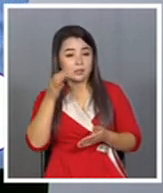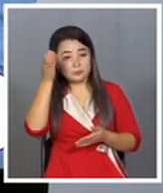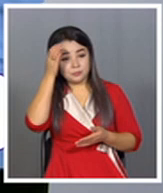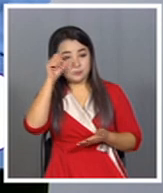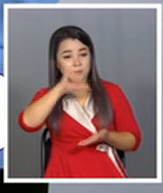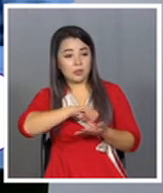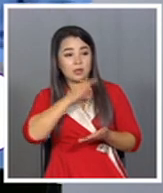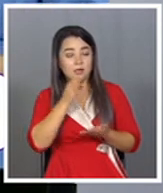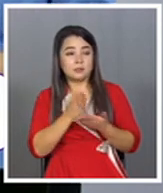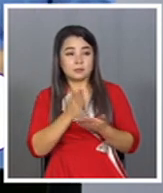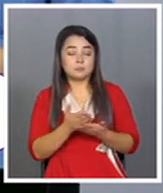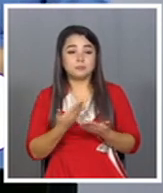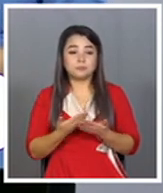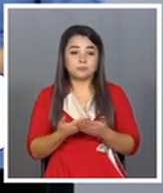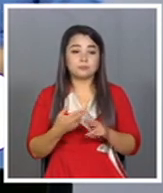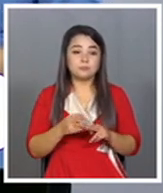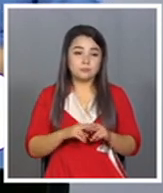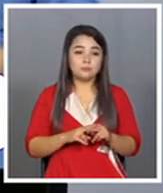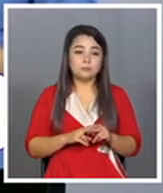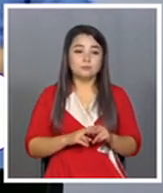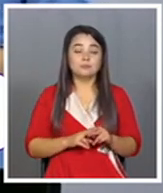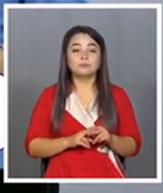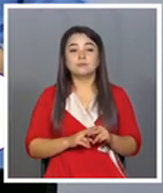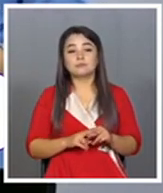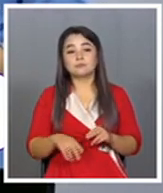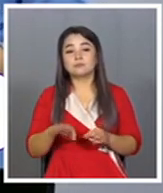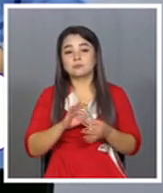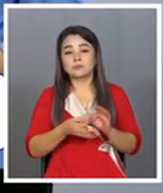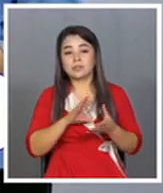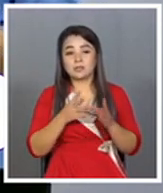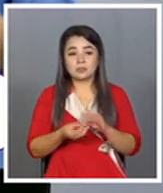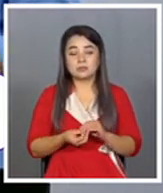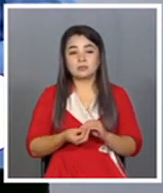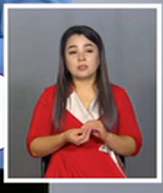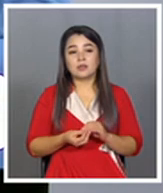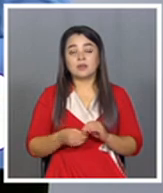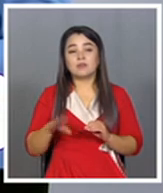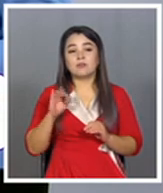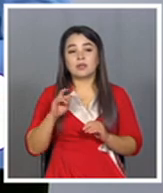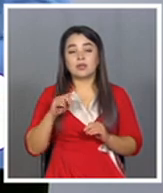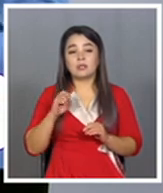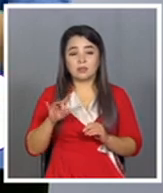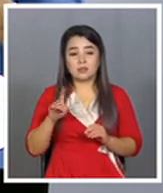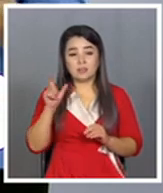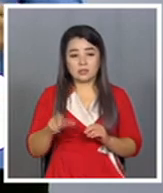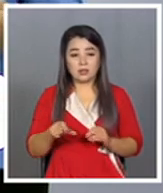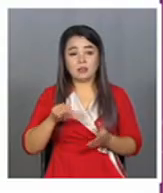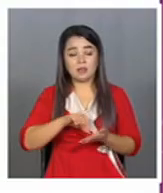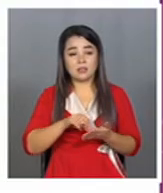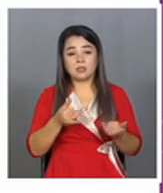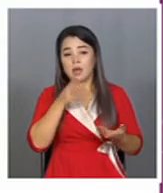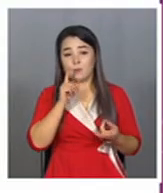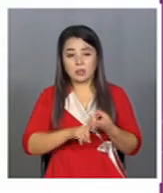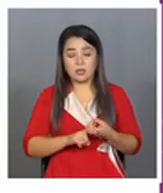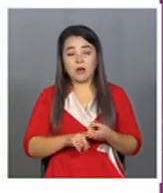Вегенер. Балалар, континенттік дрейф гипотезасын, яғни Вегенердің қазіргі заманғы